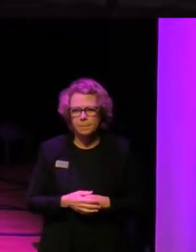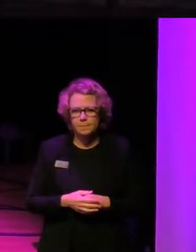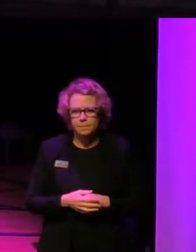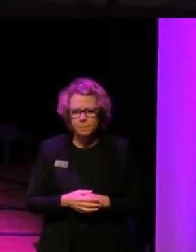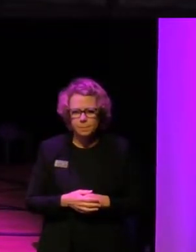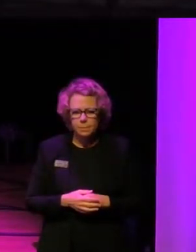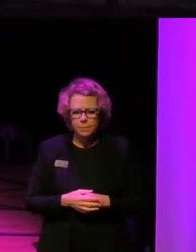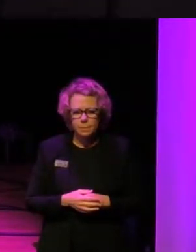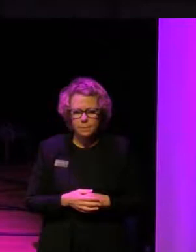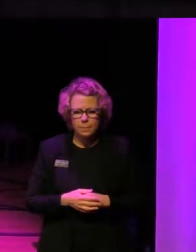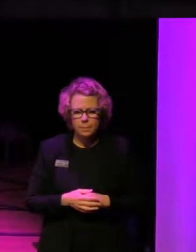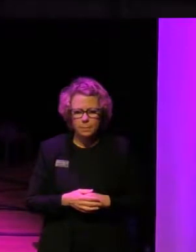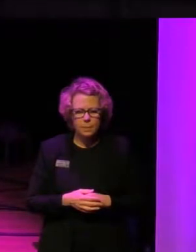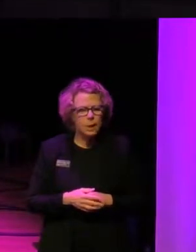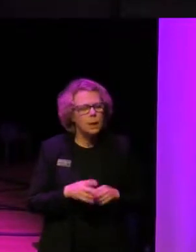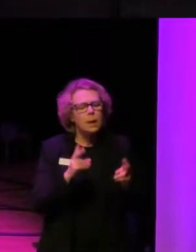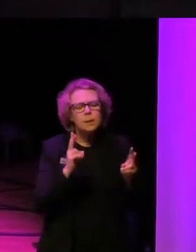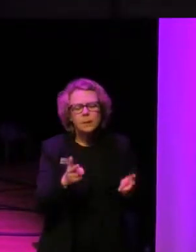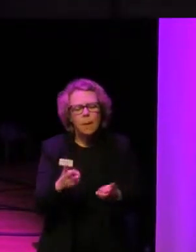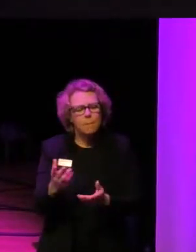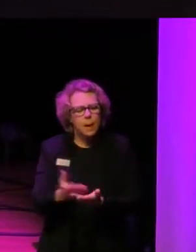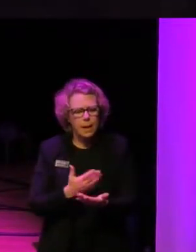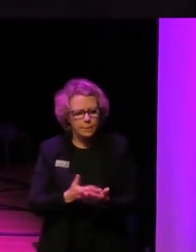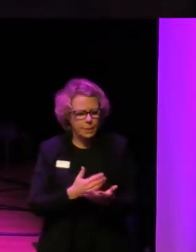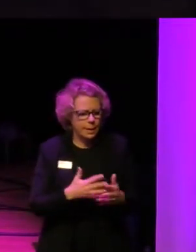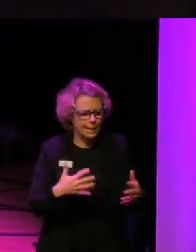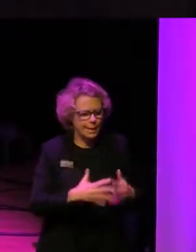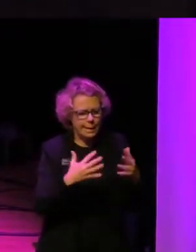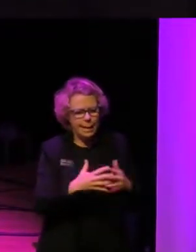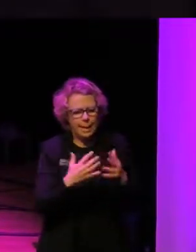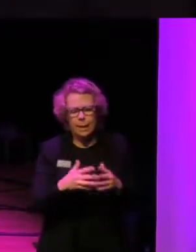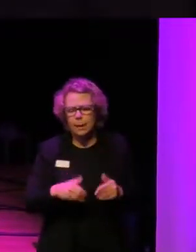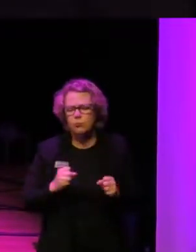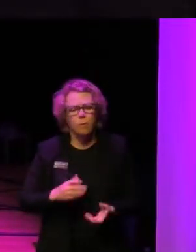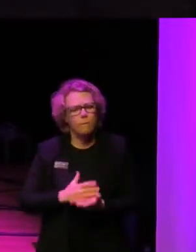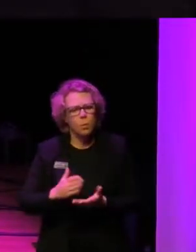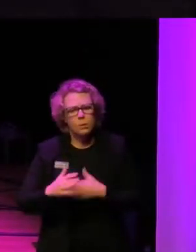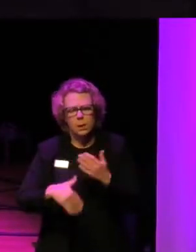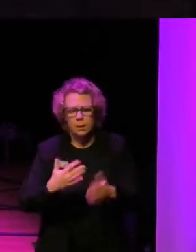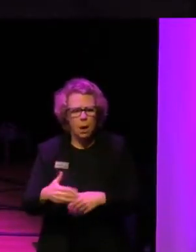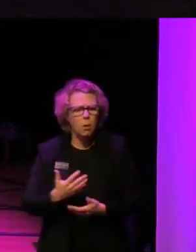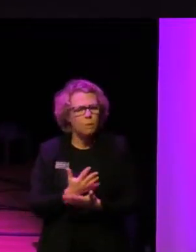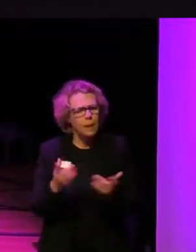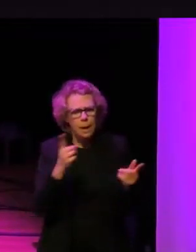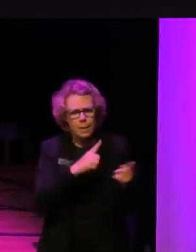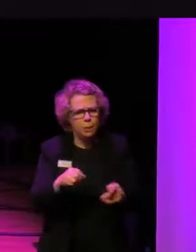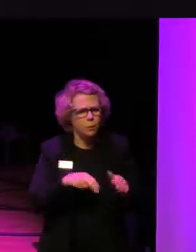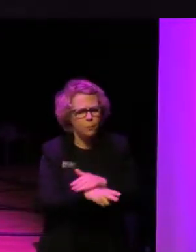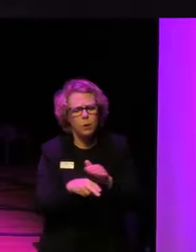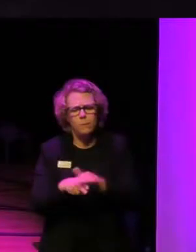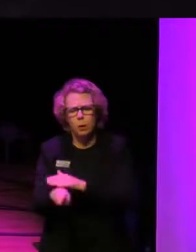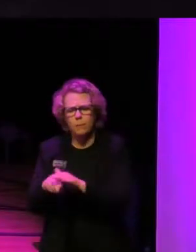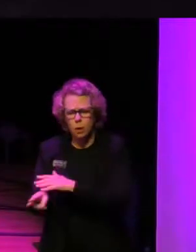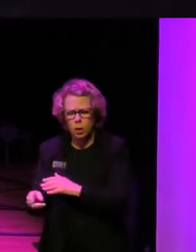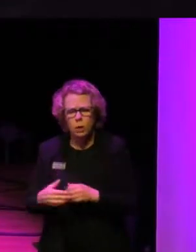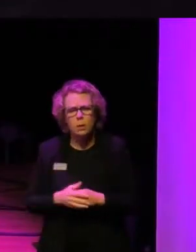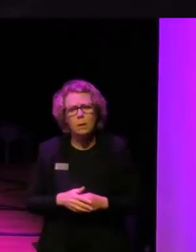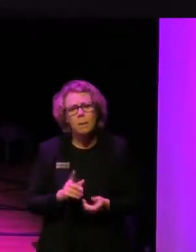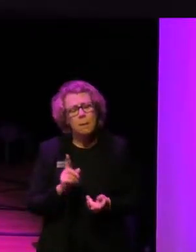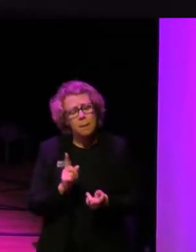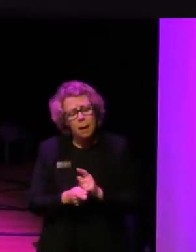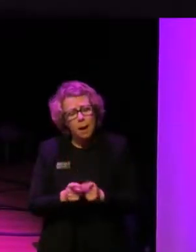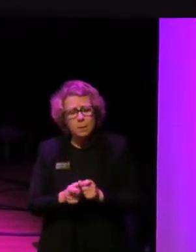Samma länder kommer ha krig och flera personer kommer åka därifrån. De kanske kommer åka